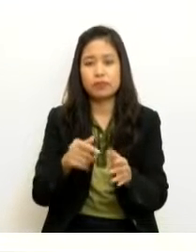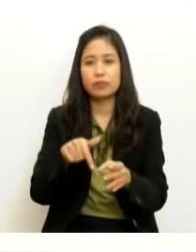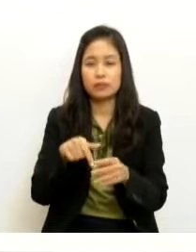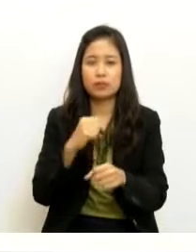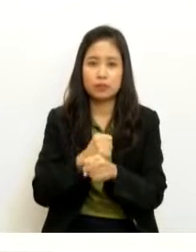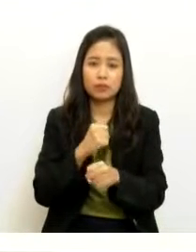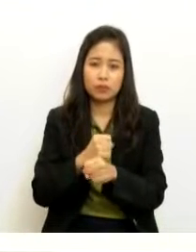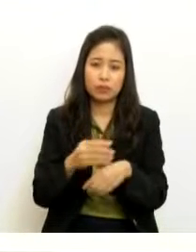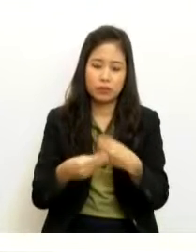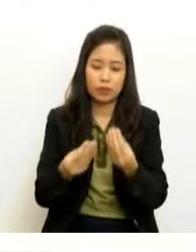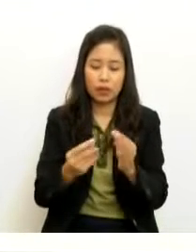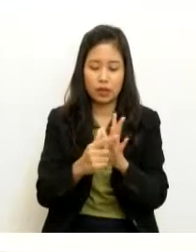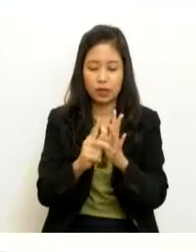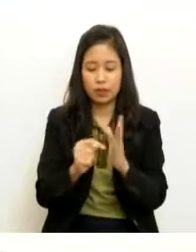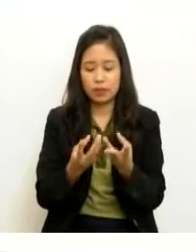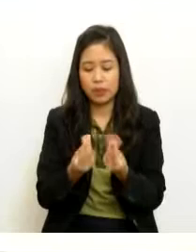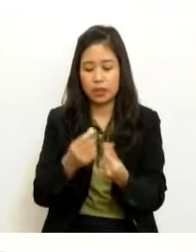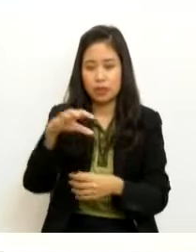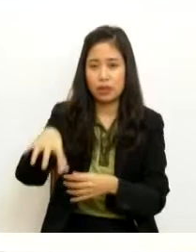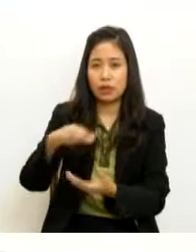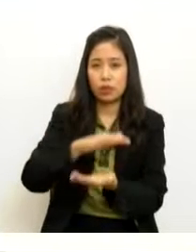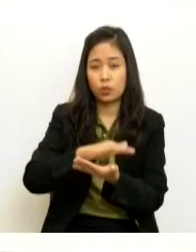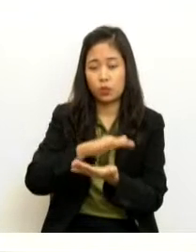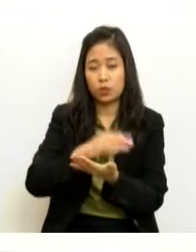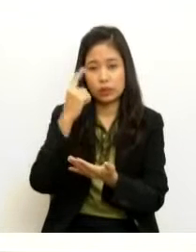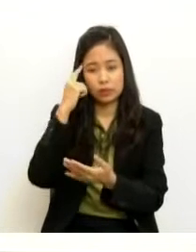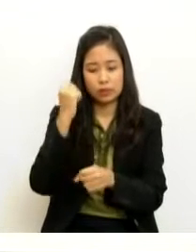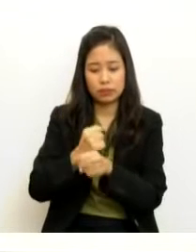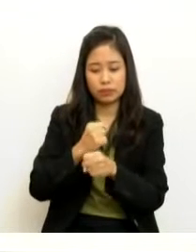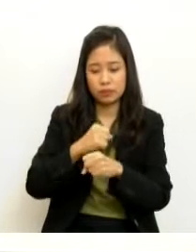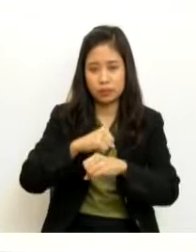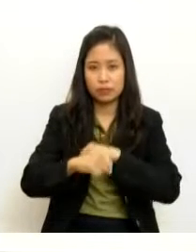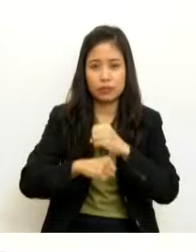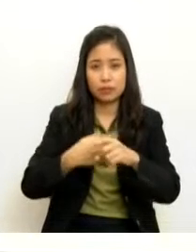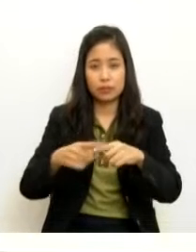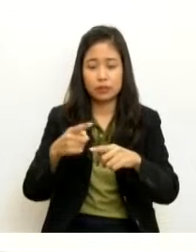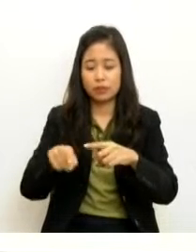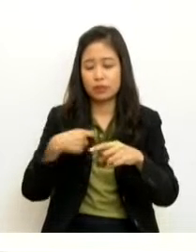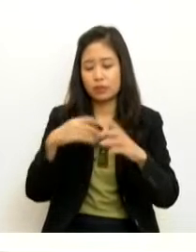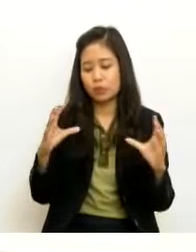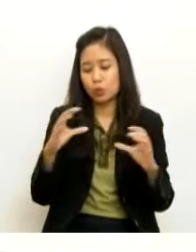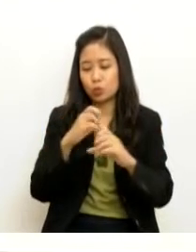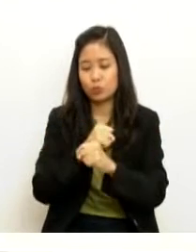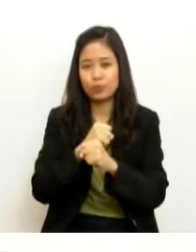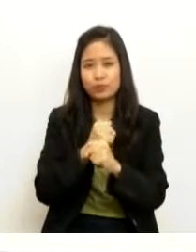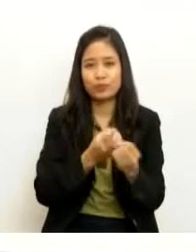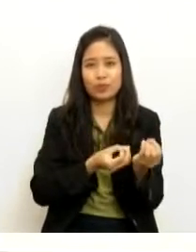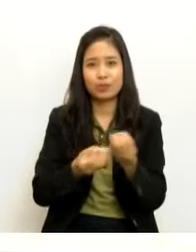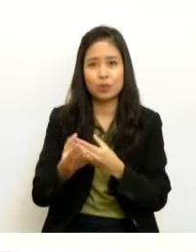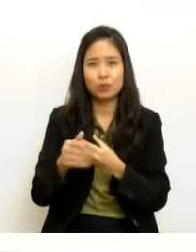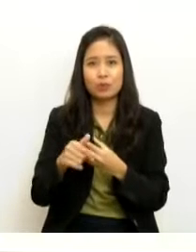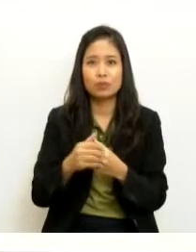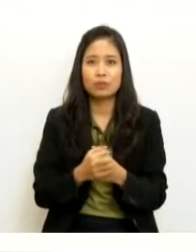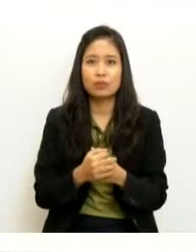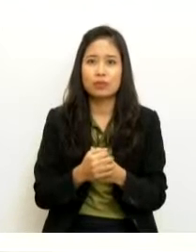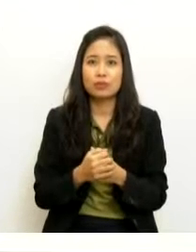เขตพื้นที่และสถานศึกษาได้ถือเป็นแนวปฏิบัติแล้วก็ให้สรุปให้จบภายในคิดว่า